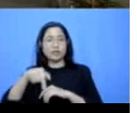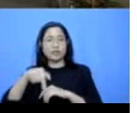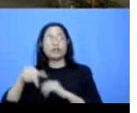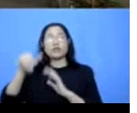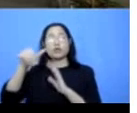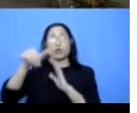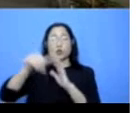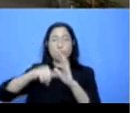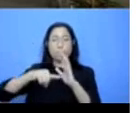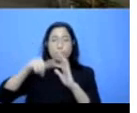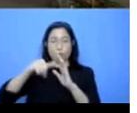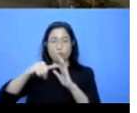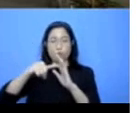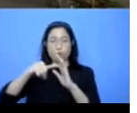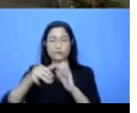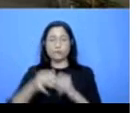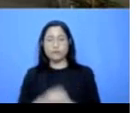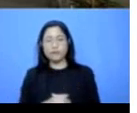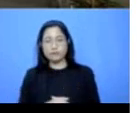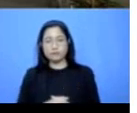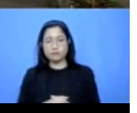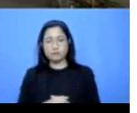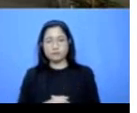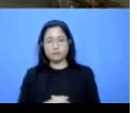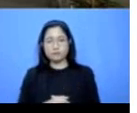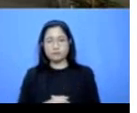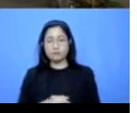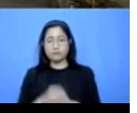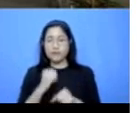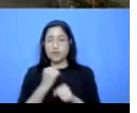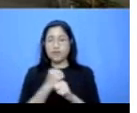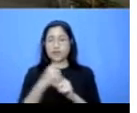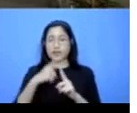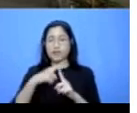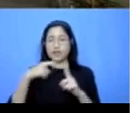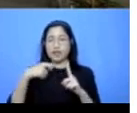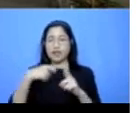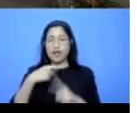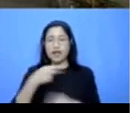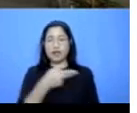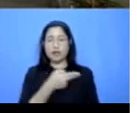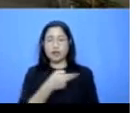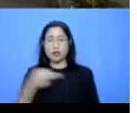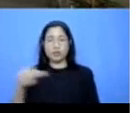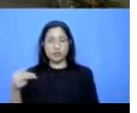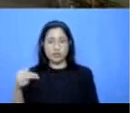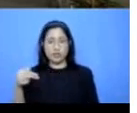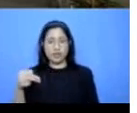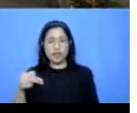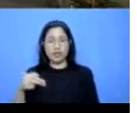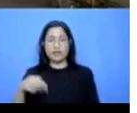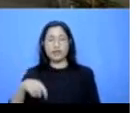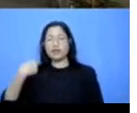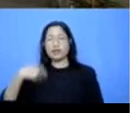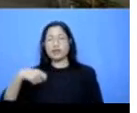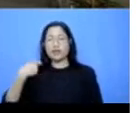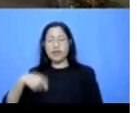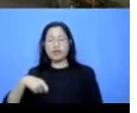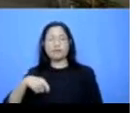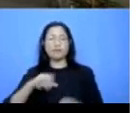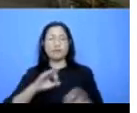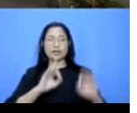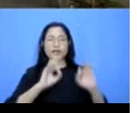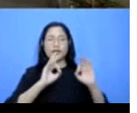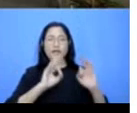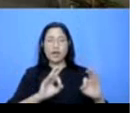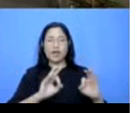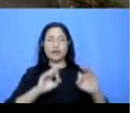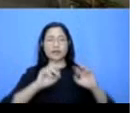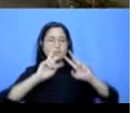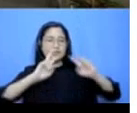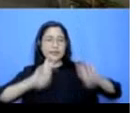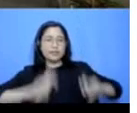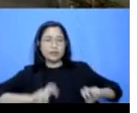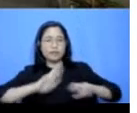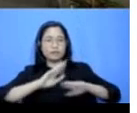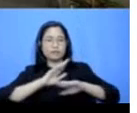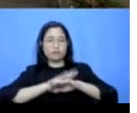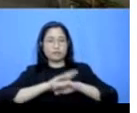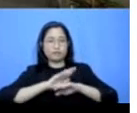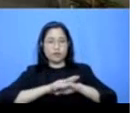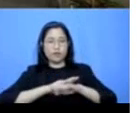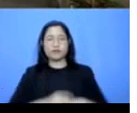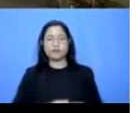YouTube GTK Indonesia, Kemendikbud Ristek. Nah, di situ ada chatnya kan?